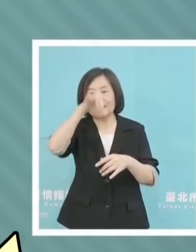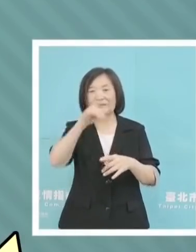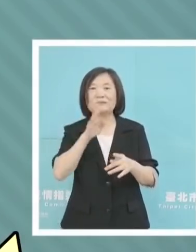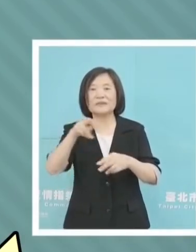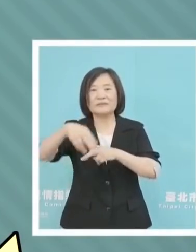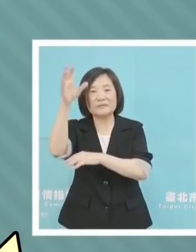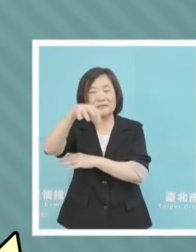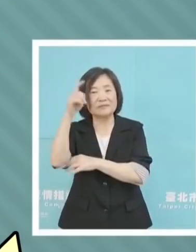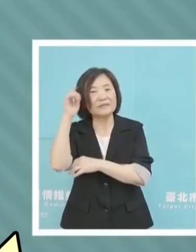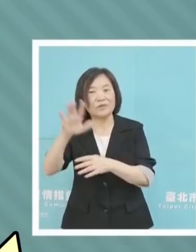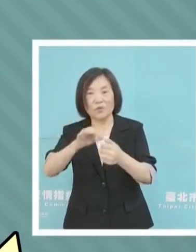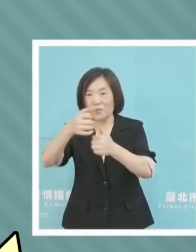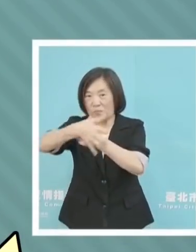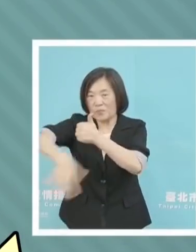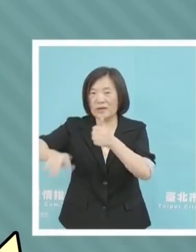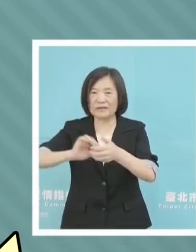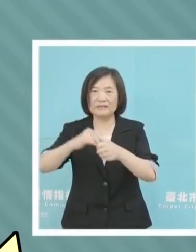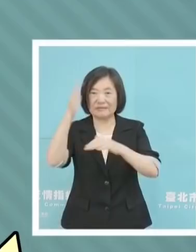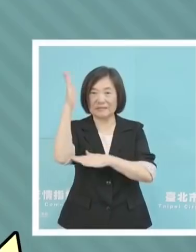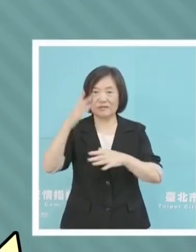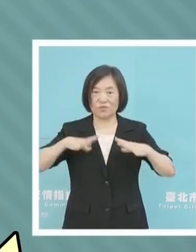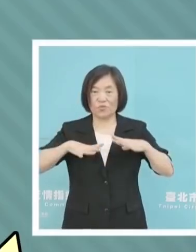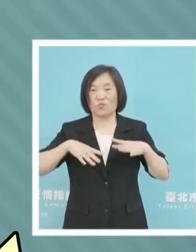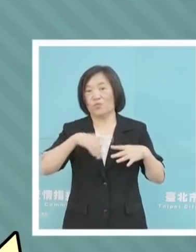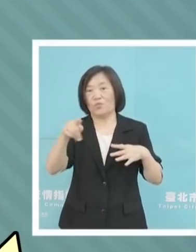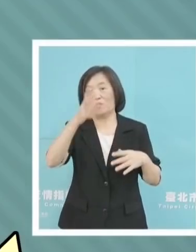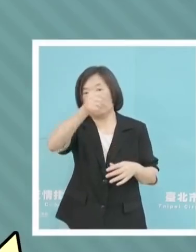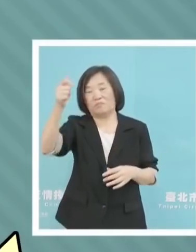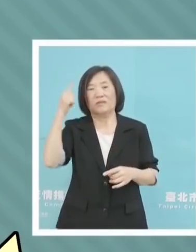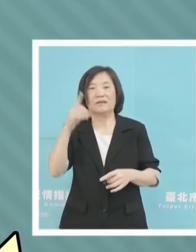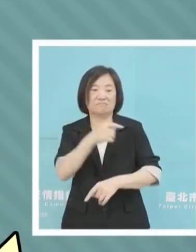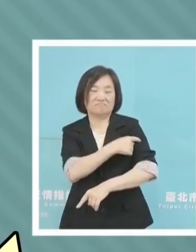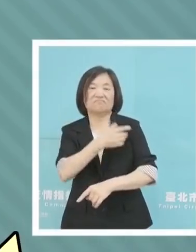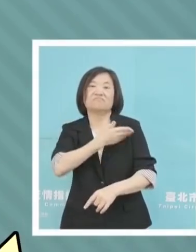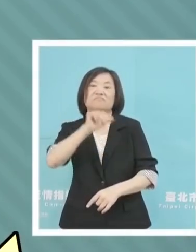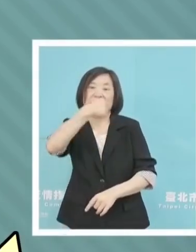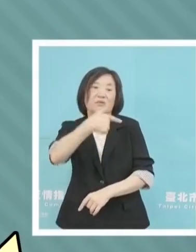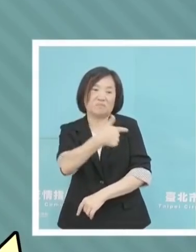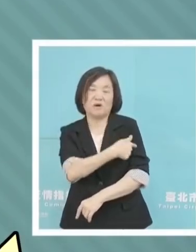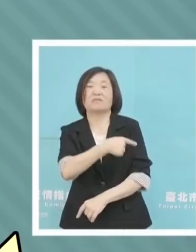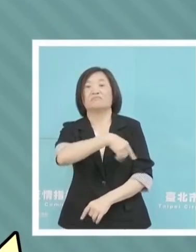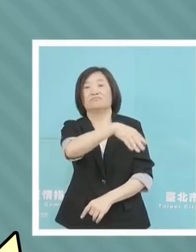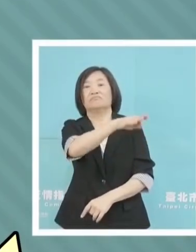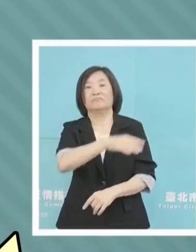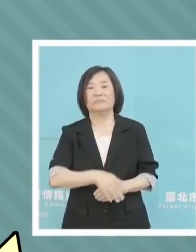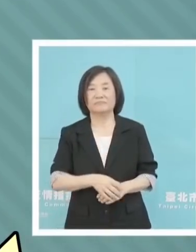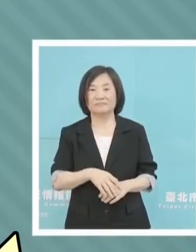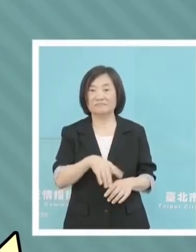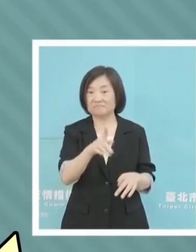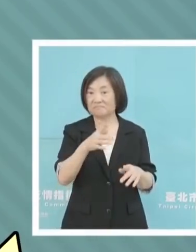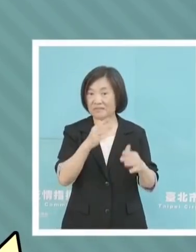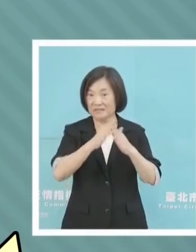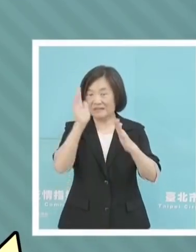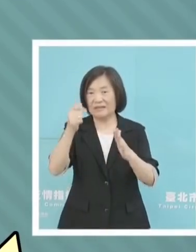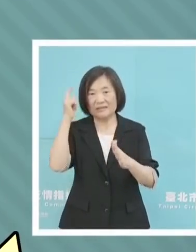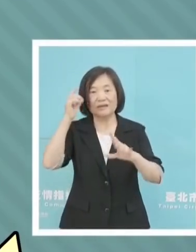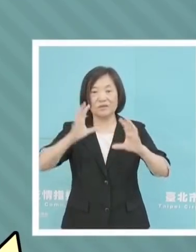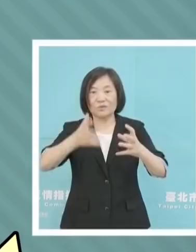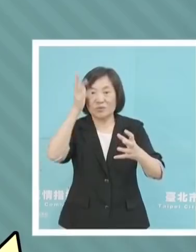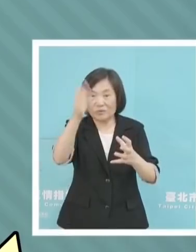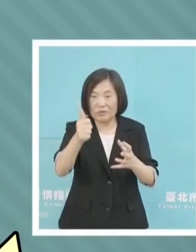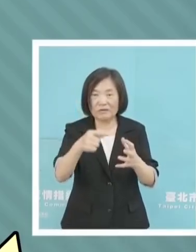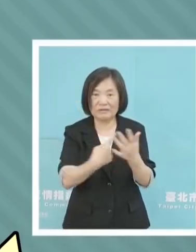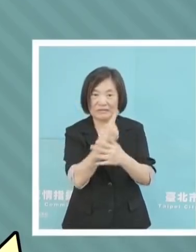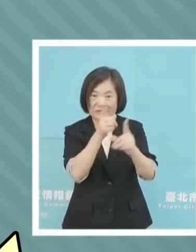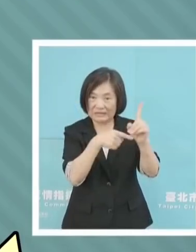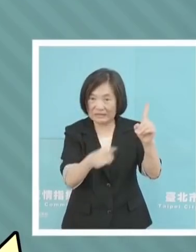政院相关部会政务官都必须将手臂留给国产疫苗。市长认为，只有总统支持国产